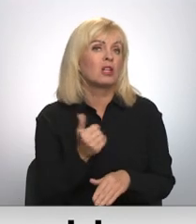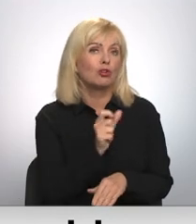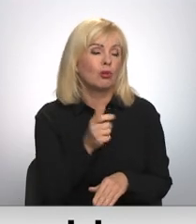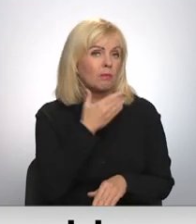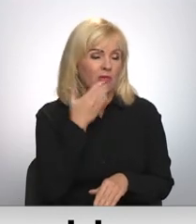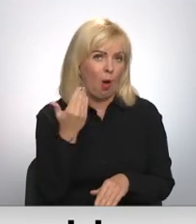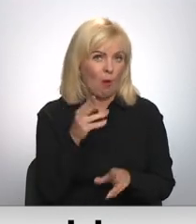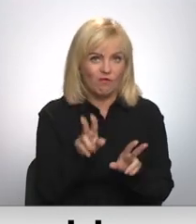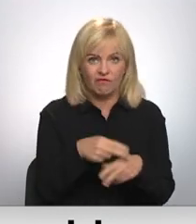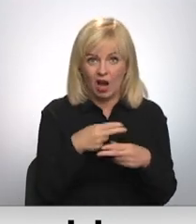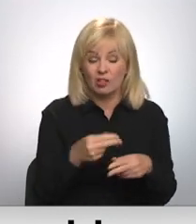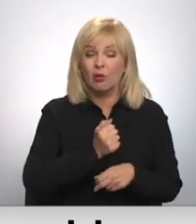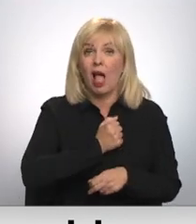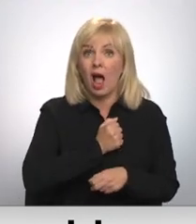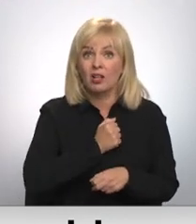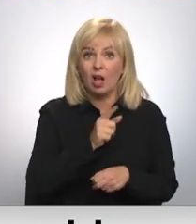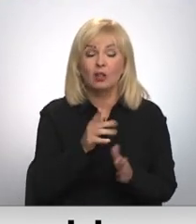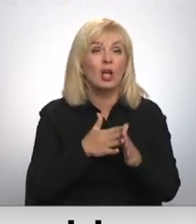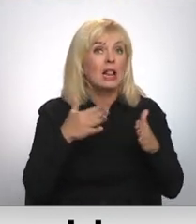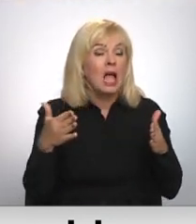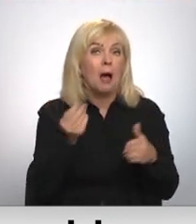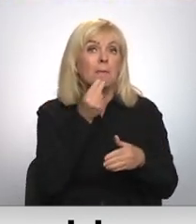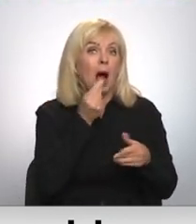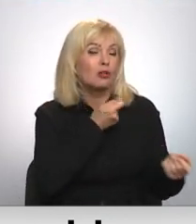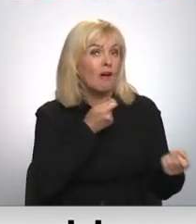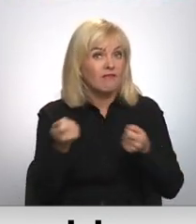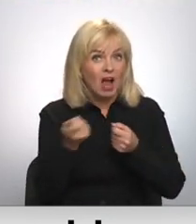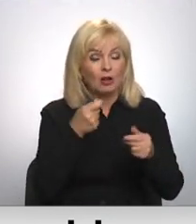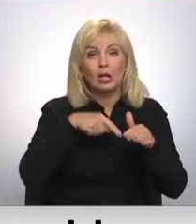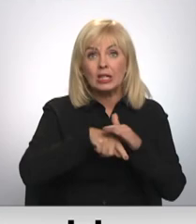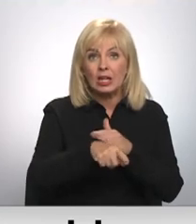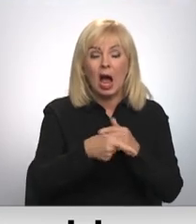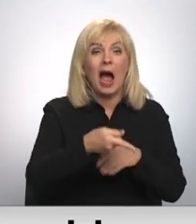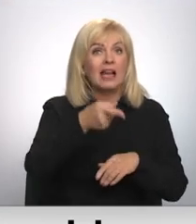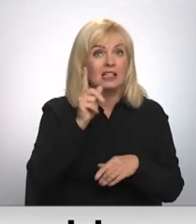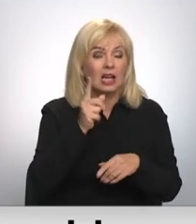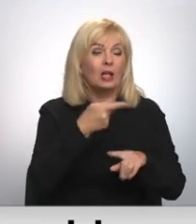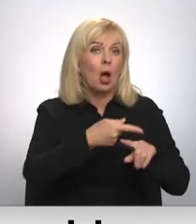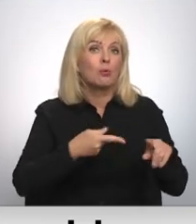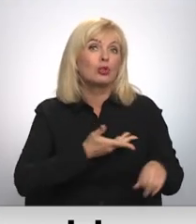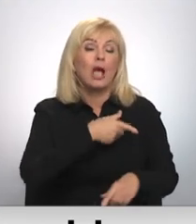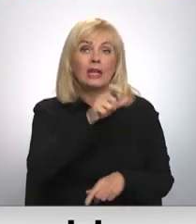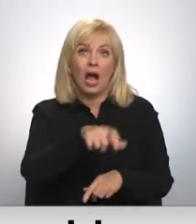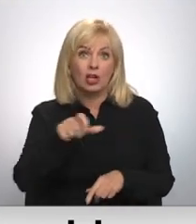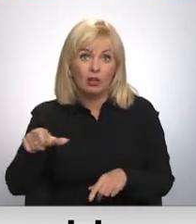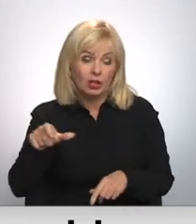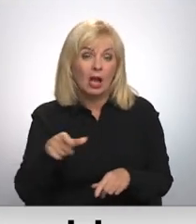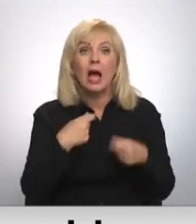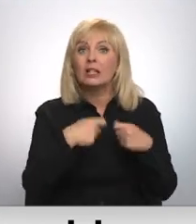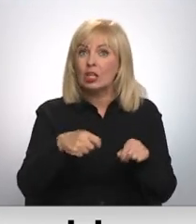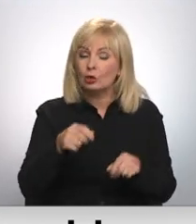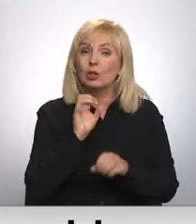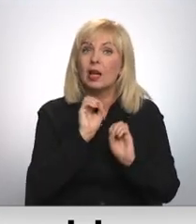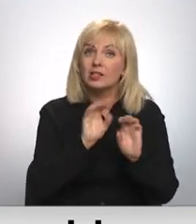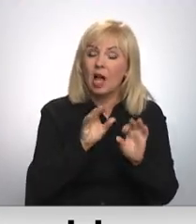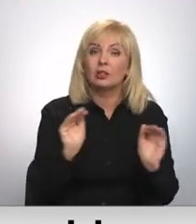vajadzīgs. Latgalē tas nozīmē, ka lielajos pārtikas preču veikalos ieeja būtu liekta vairāk nekā pusei iedzīvotāji. Tirgotāji pauž,